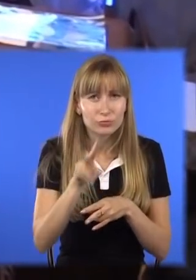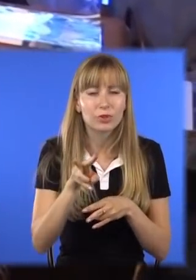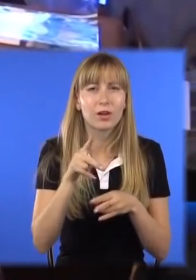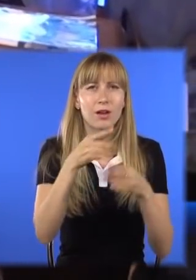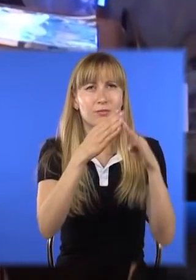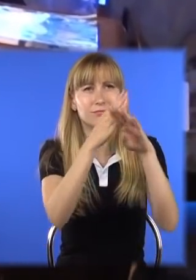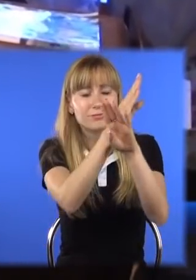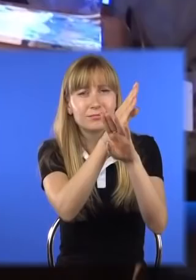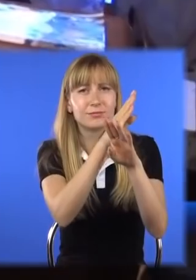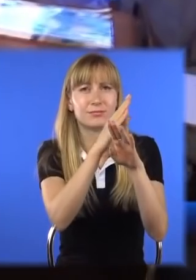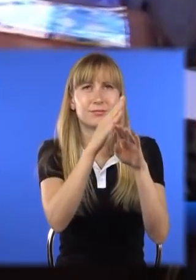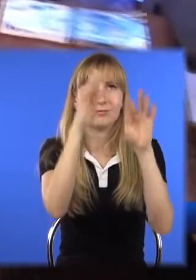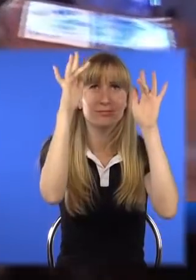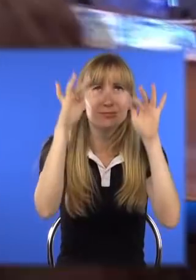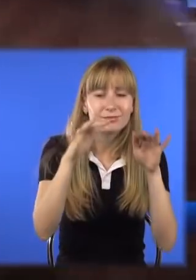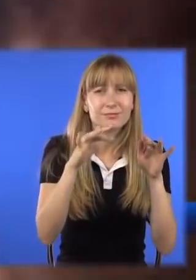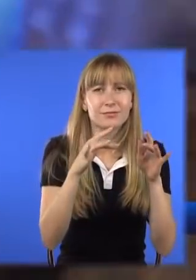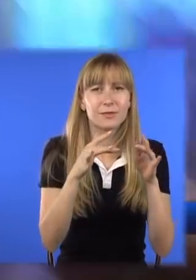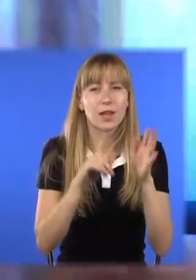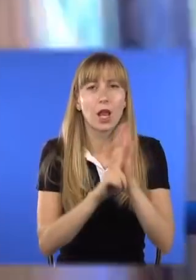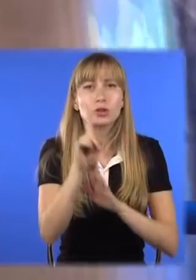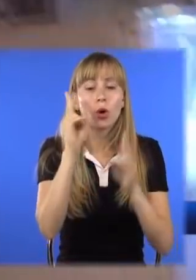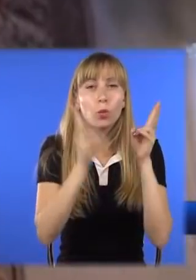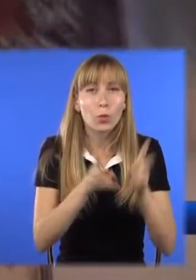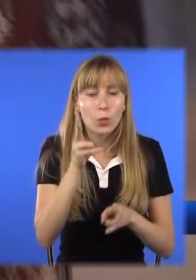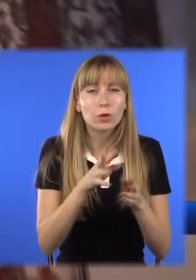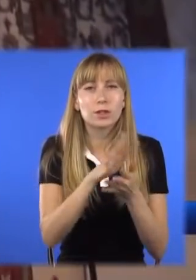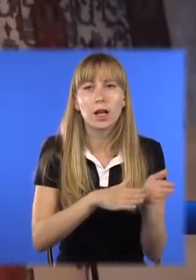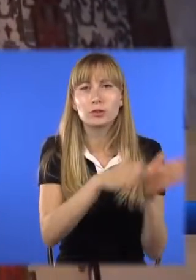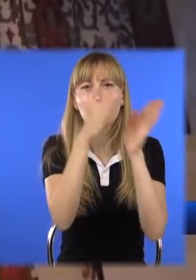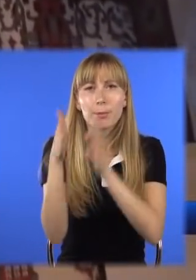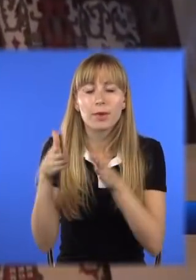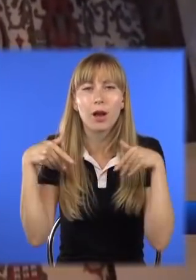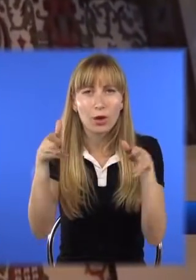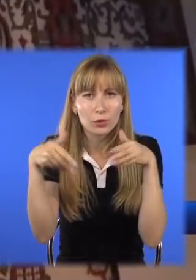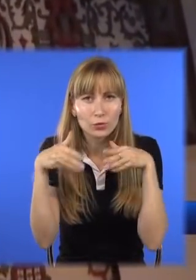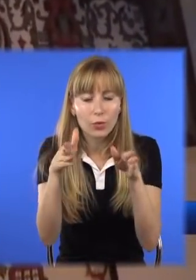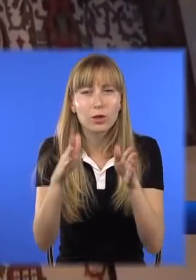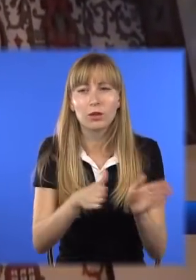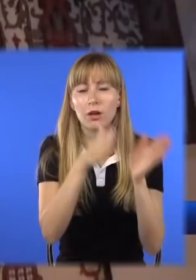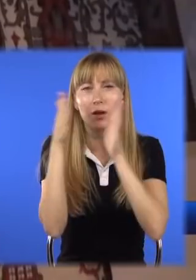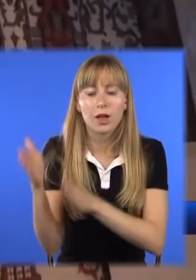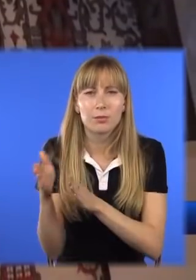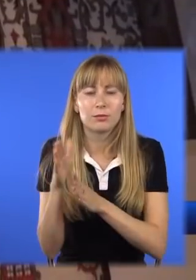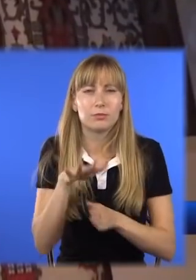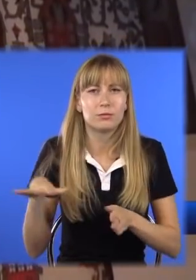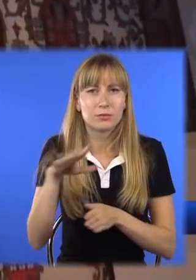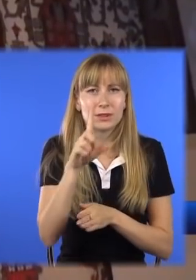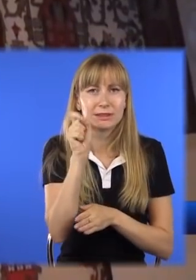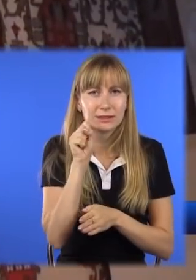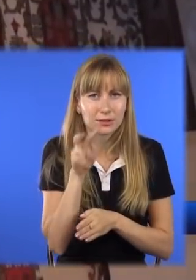потолок протікає, почало з кухні, а тоді в коридор і вже йде до цієї кімнати, так називаємої зал.